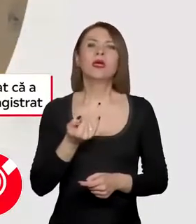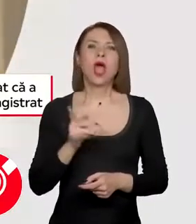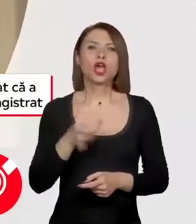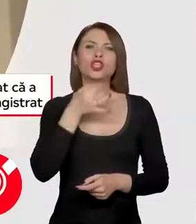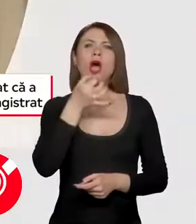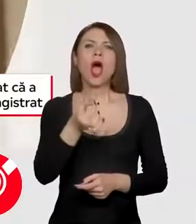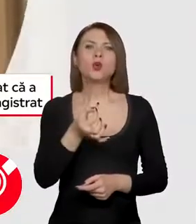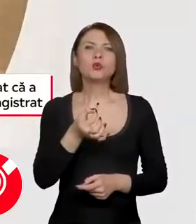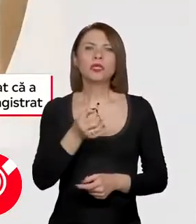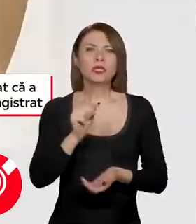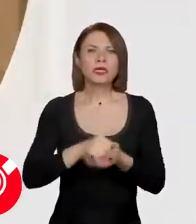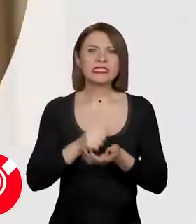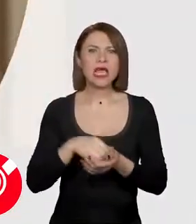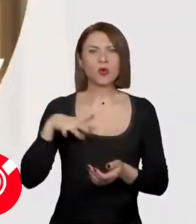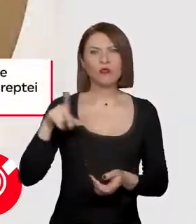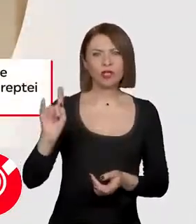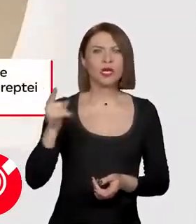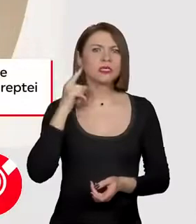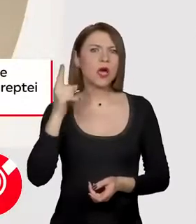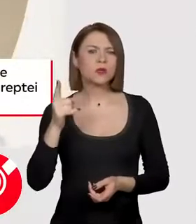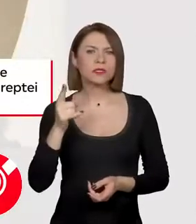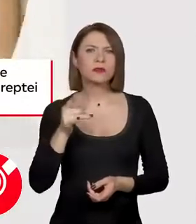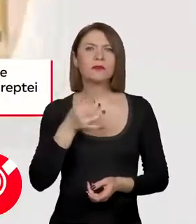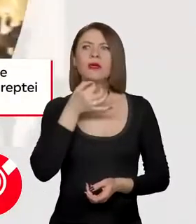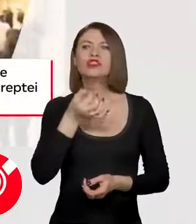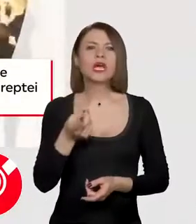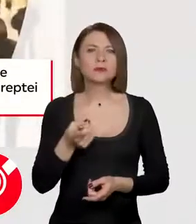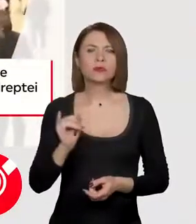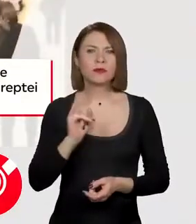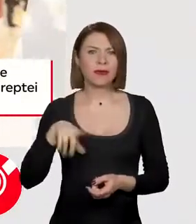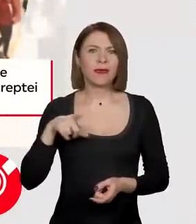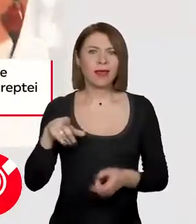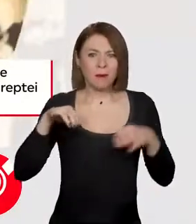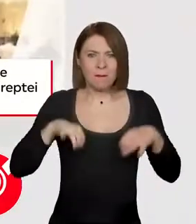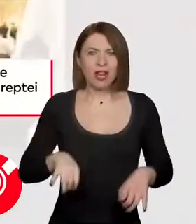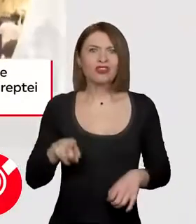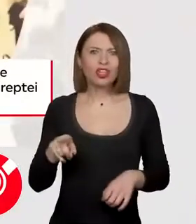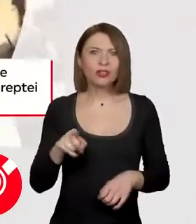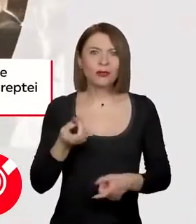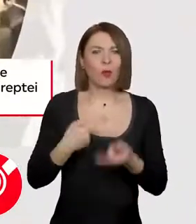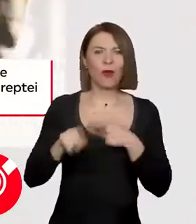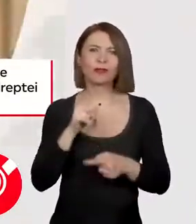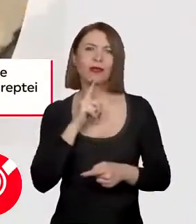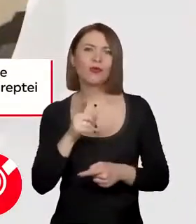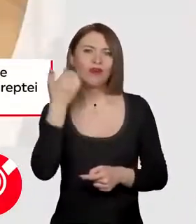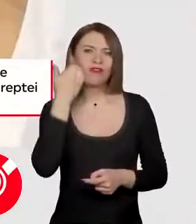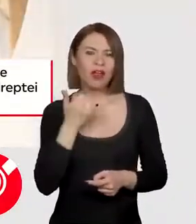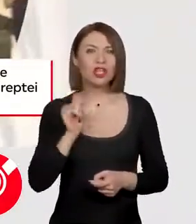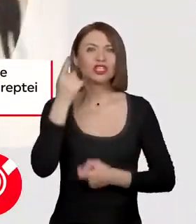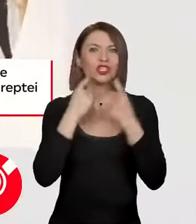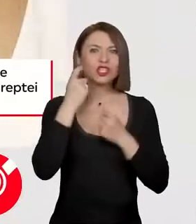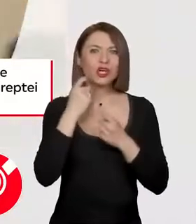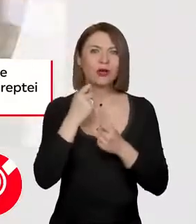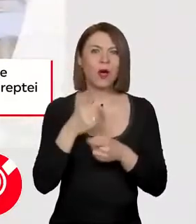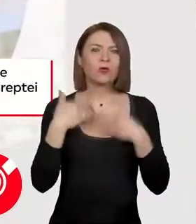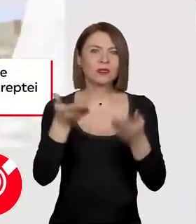presa franceză acest caz, să-l ascultăm pe Paul Bismuth. Paul Bismuth, care de fapt era președintele Franței, și încercau să